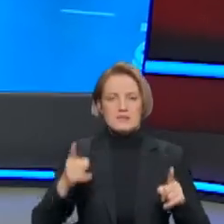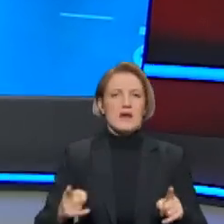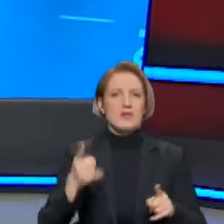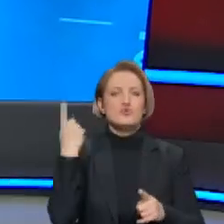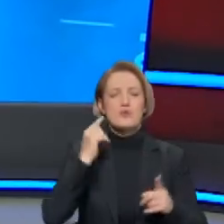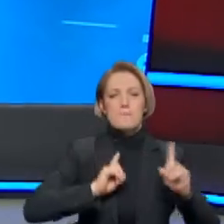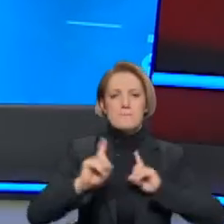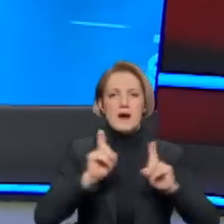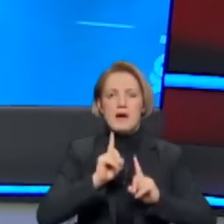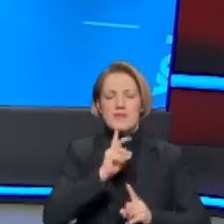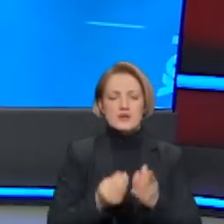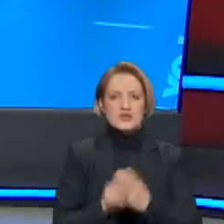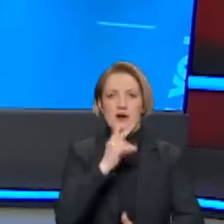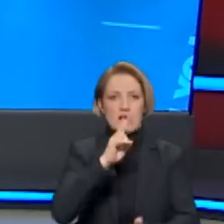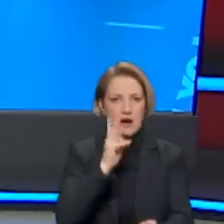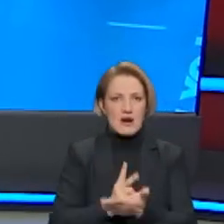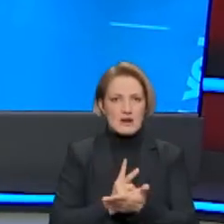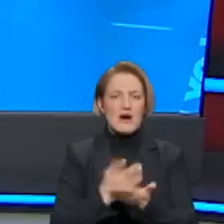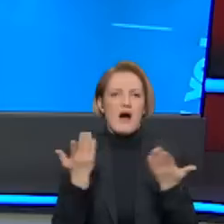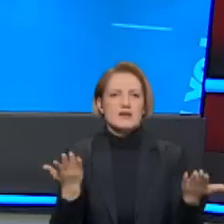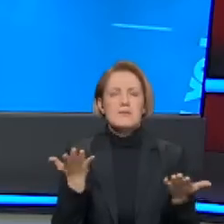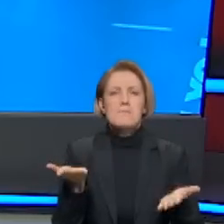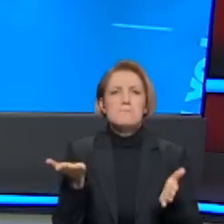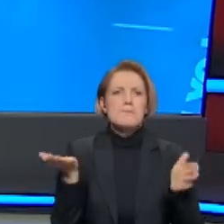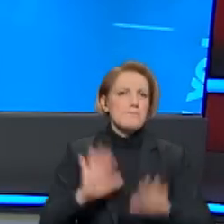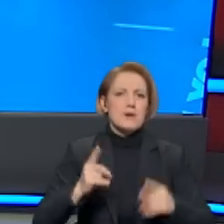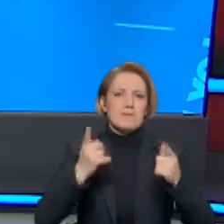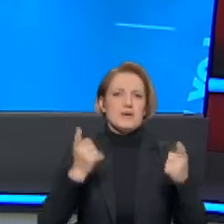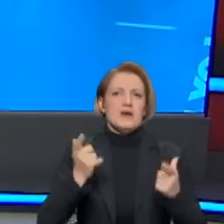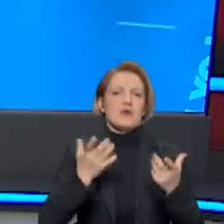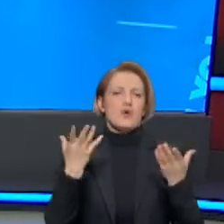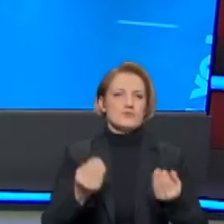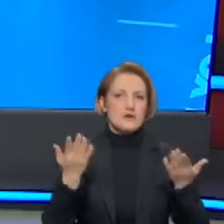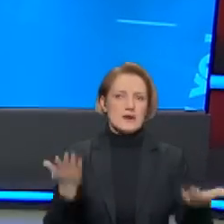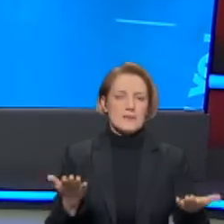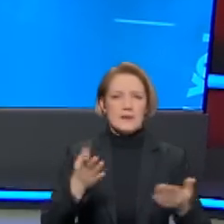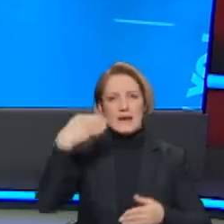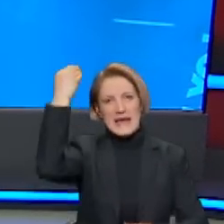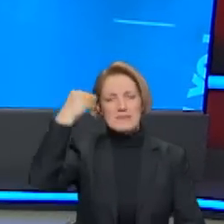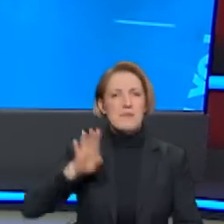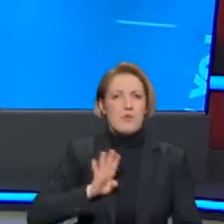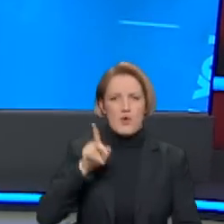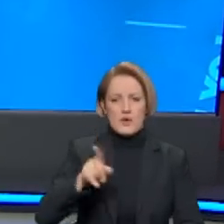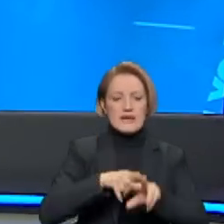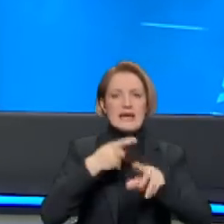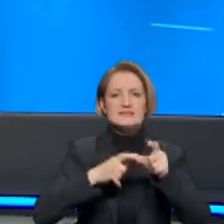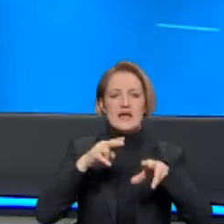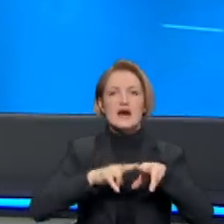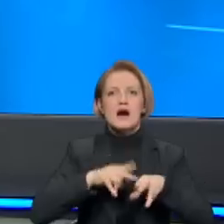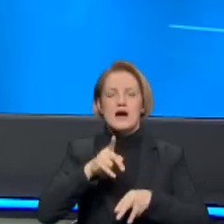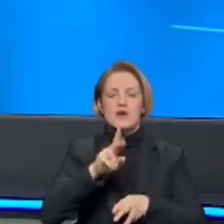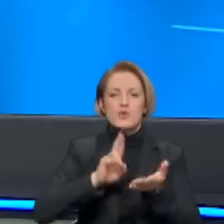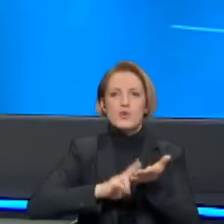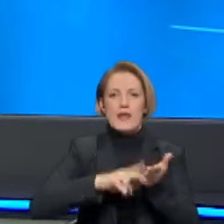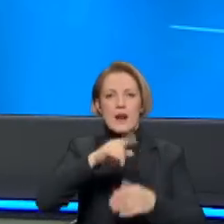dün mahkemeden çıkan karardan itibaren artık bambaşka bir yere evrilecek. Ekrem İmamoğlu, YSK üyelerine